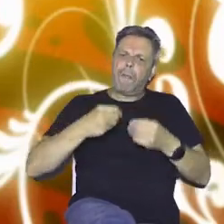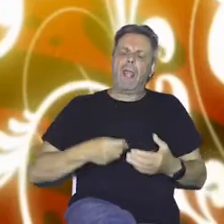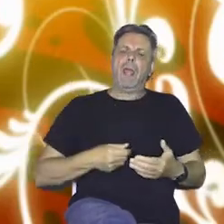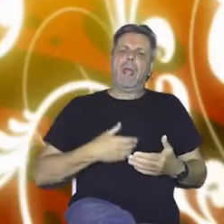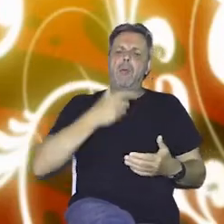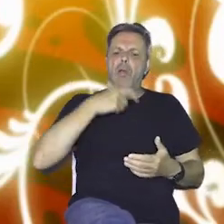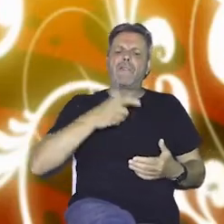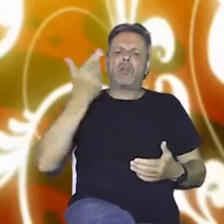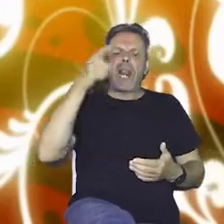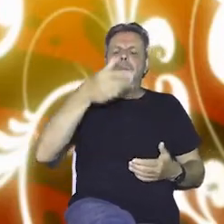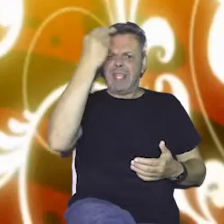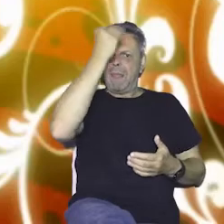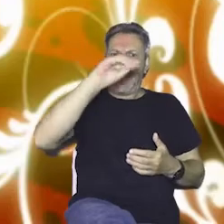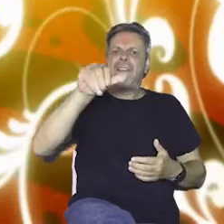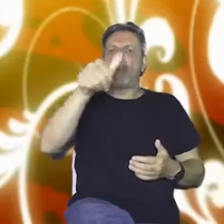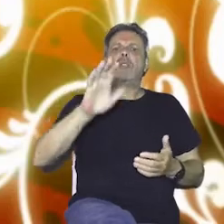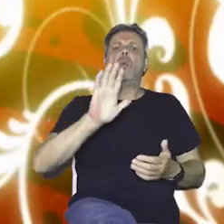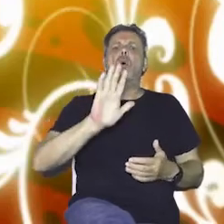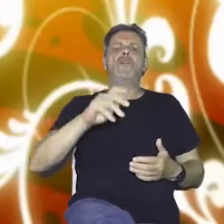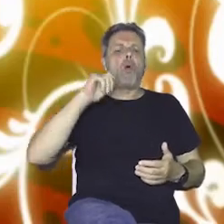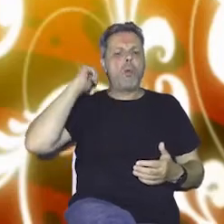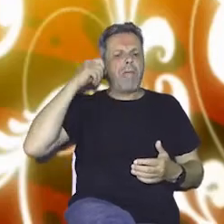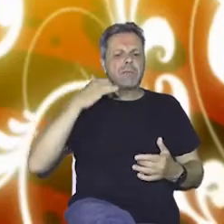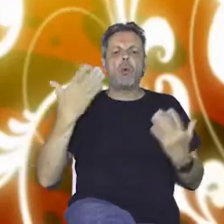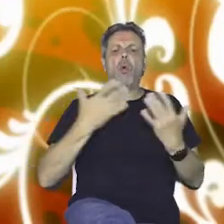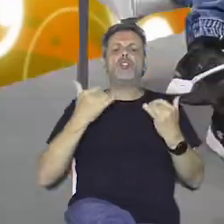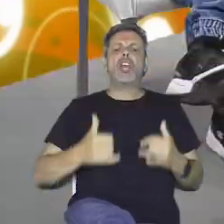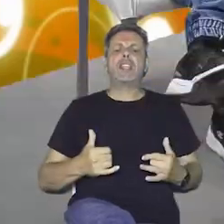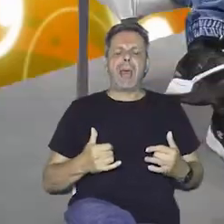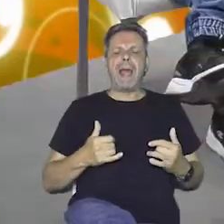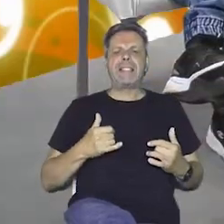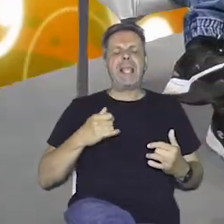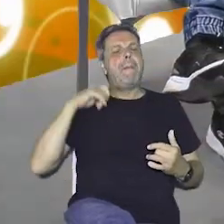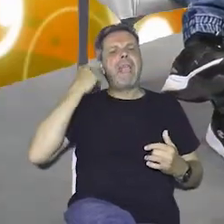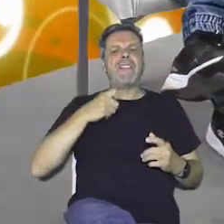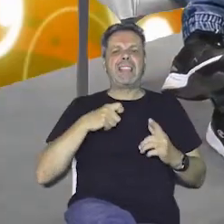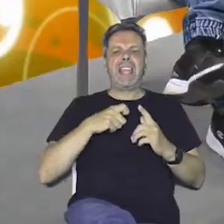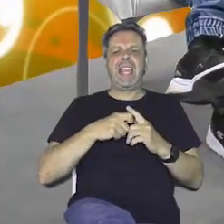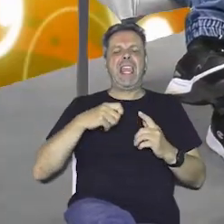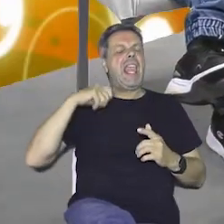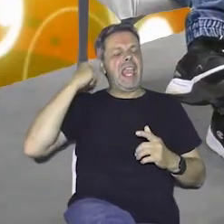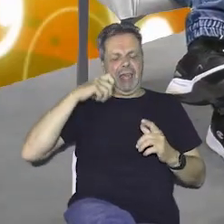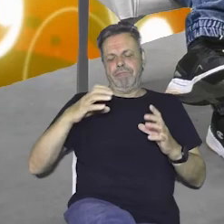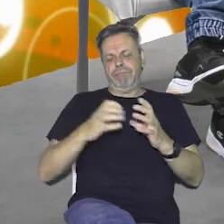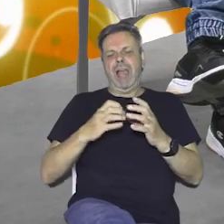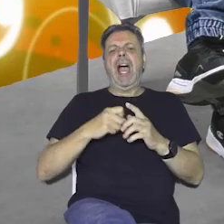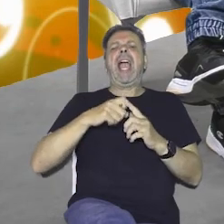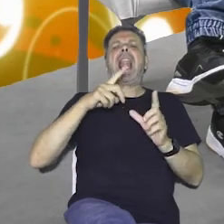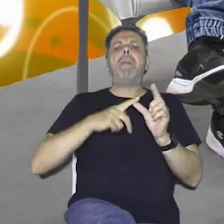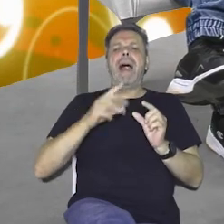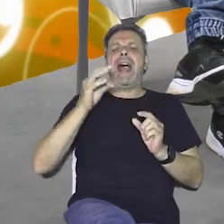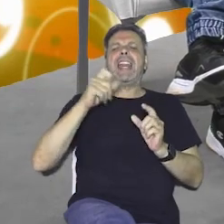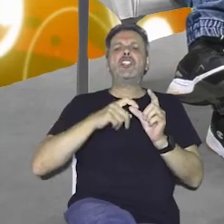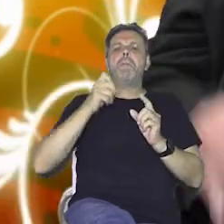najavio jednu tvoju pjesmu koju će danas otpjevati Klapa Rišpet? Evo, može. To je bila